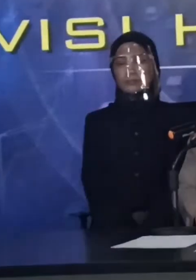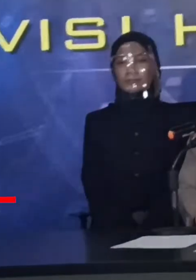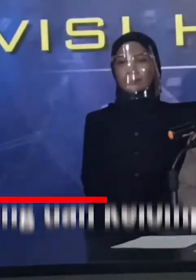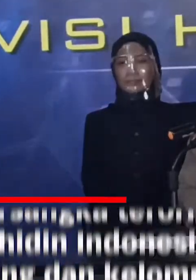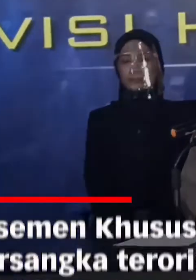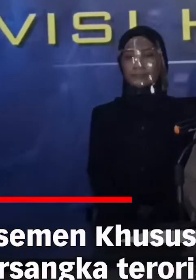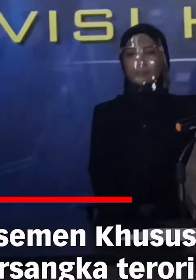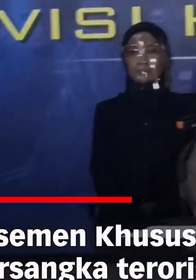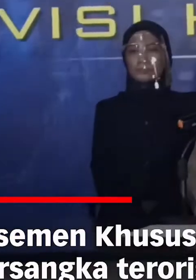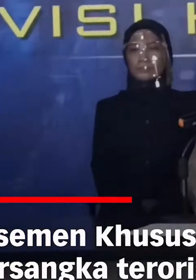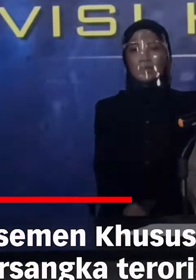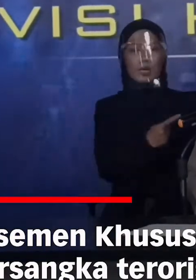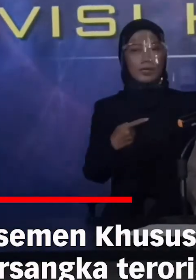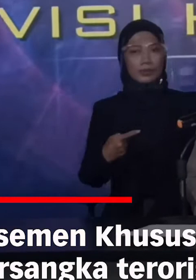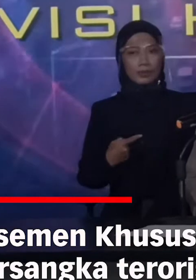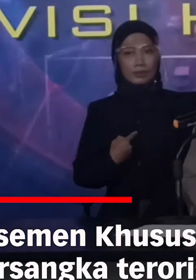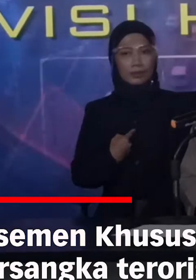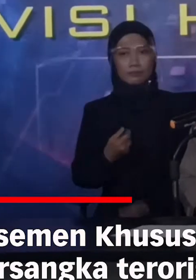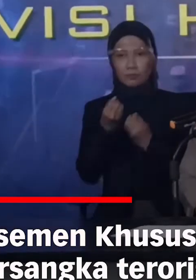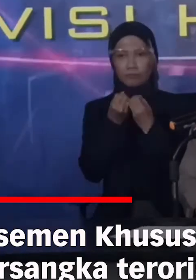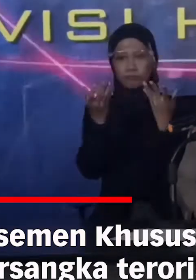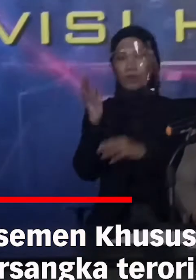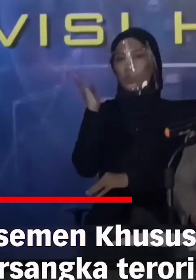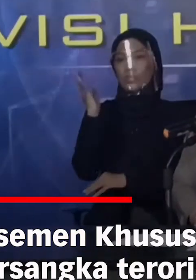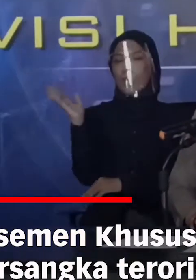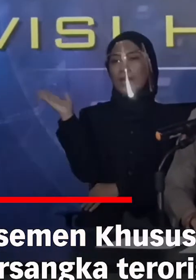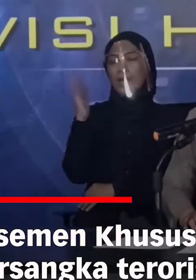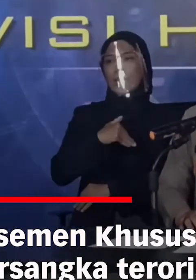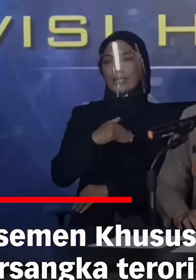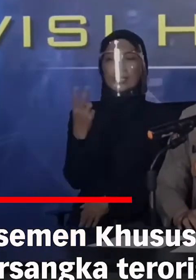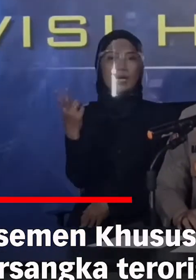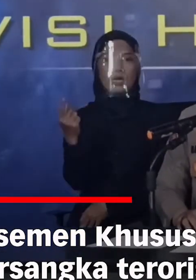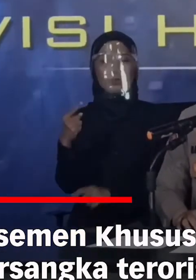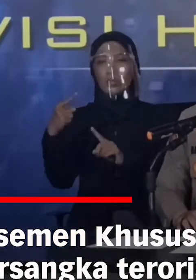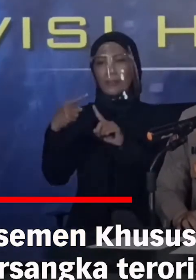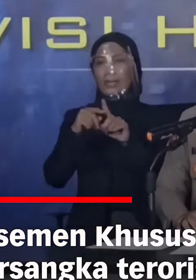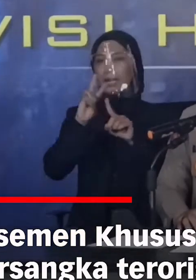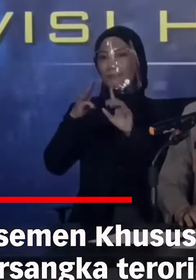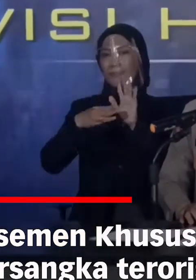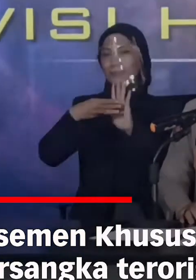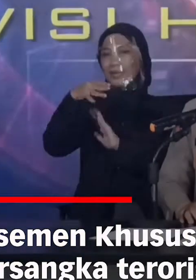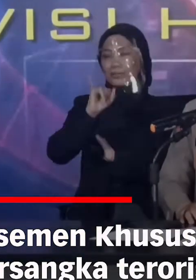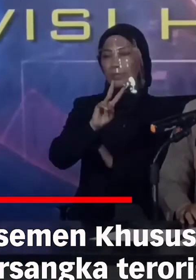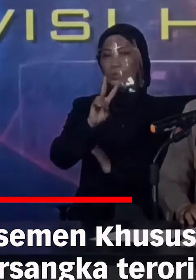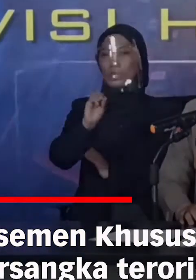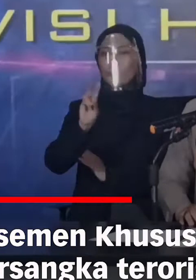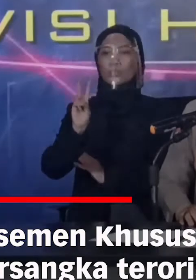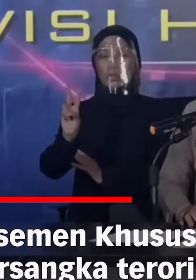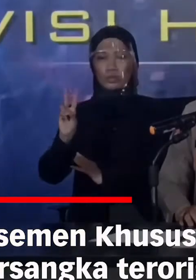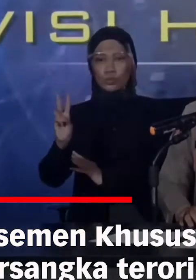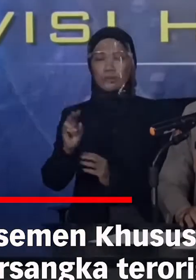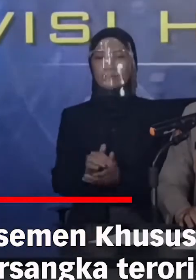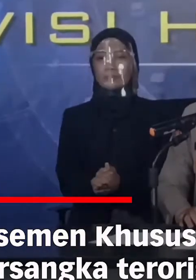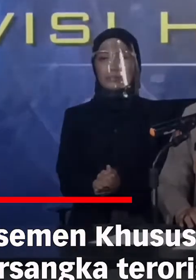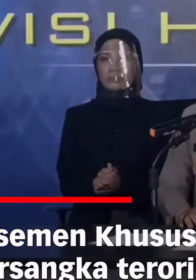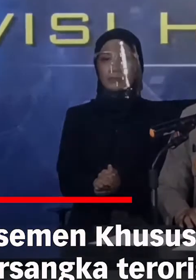sampaikan bahwa pada hari Rabu tanggal 14 Mei 2022,